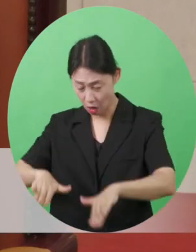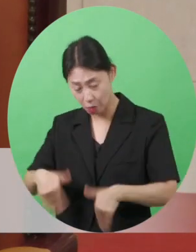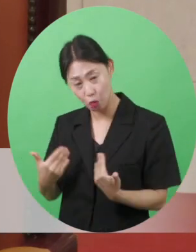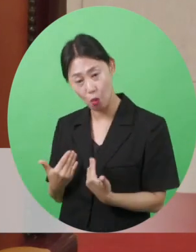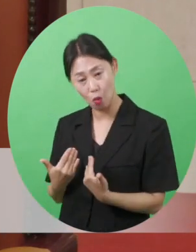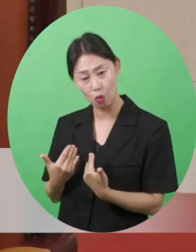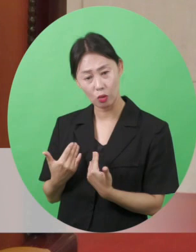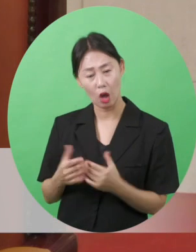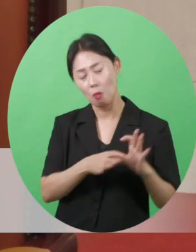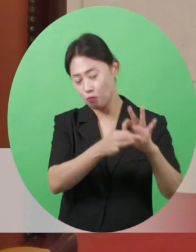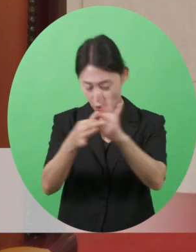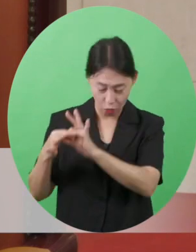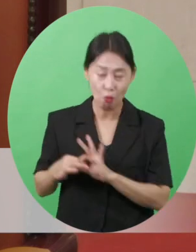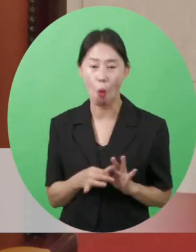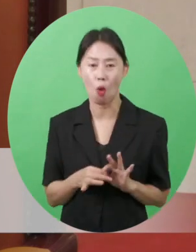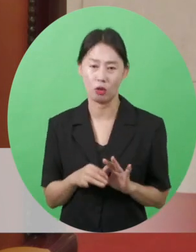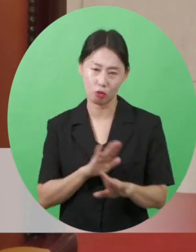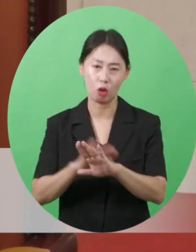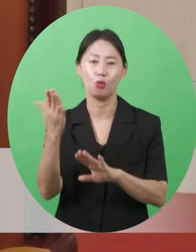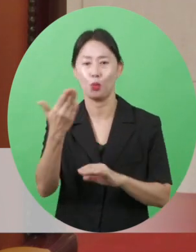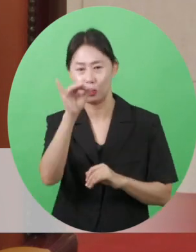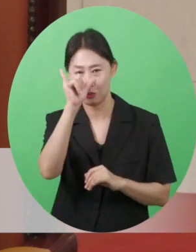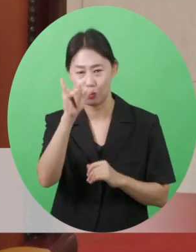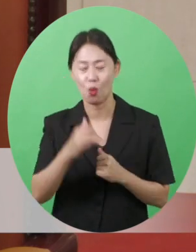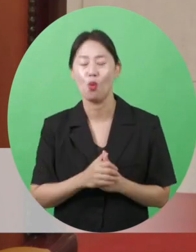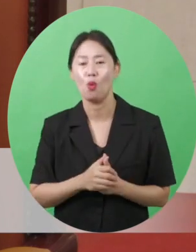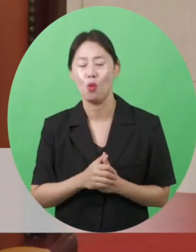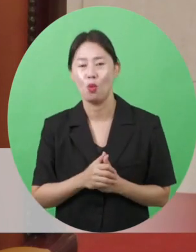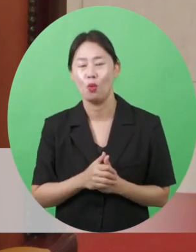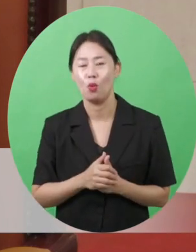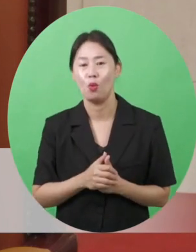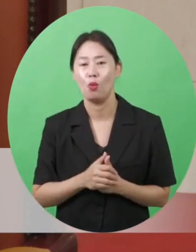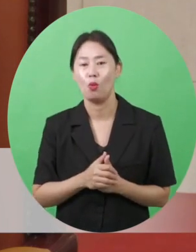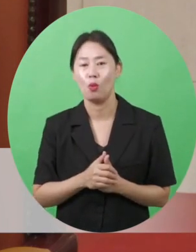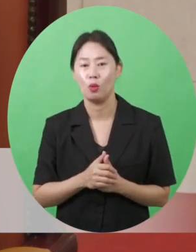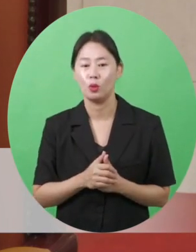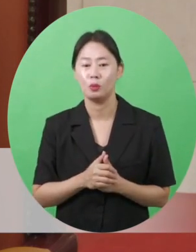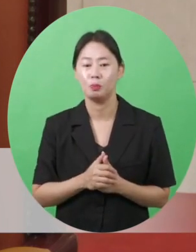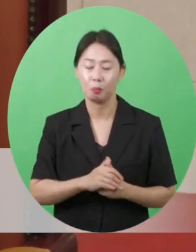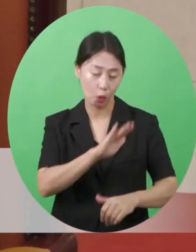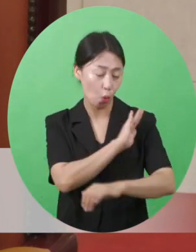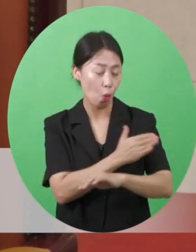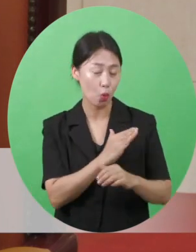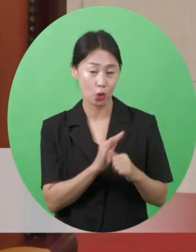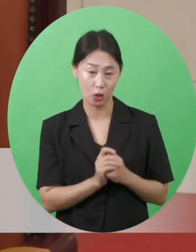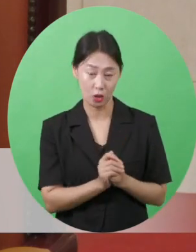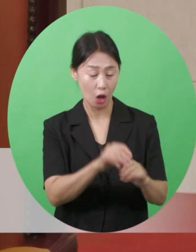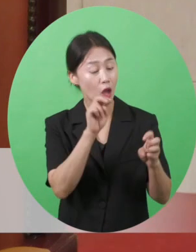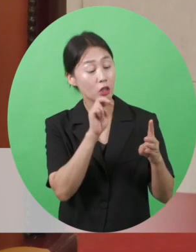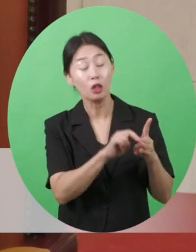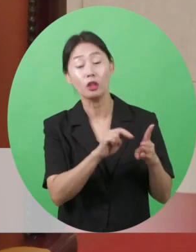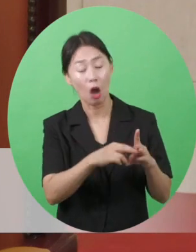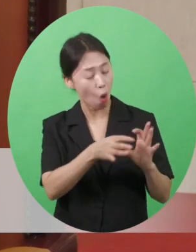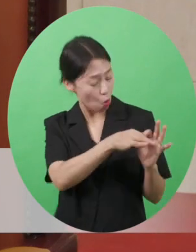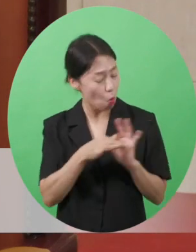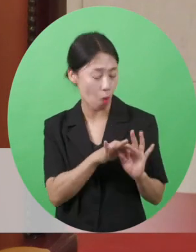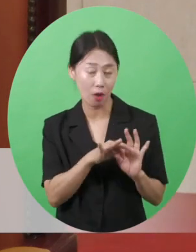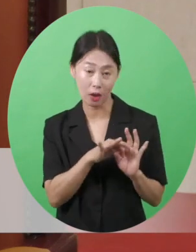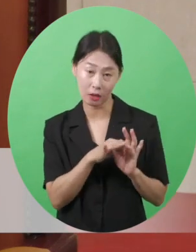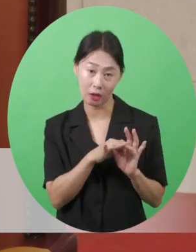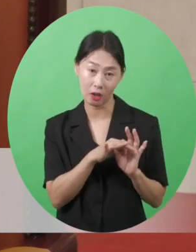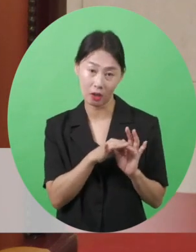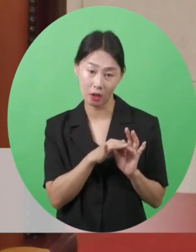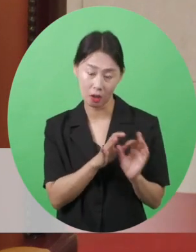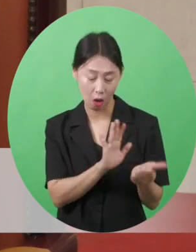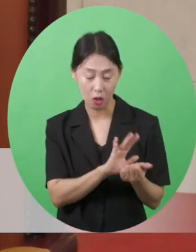간에 네트워크가 좀 잘 되고 있다라는 말씀을 좀 드리고 싶습니다. 그래서 지금 권익공호 기관과는 굉장히 관계성에서 좋은